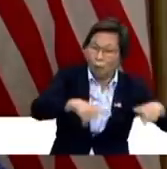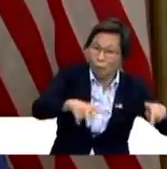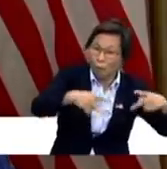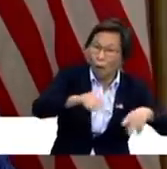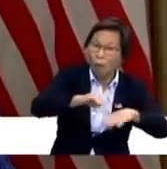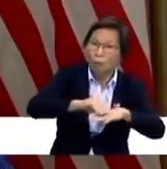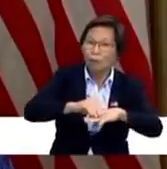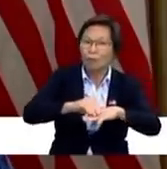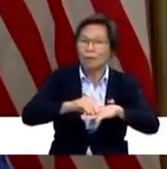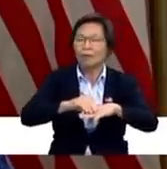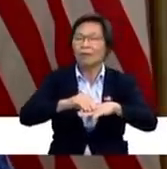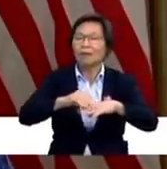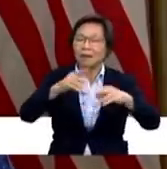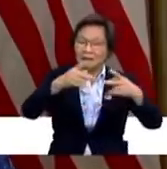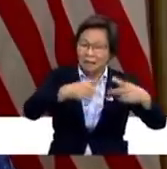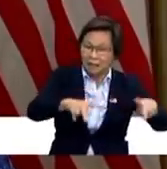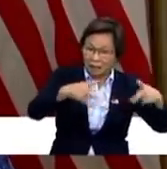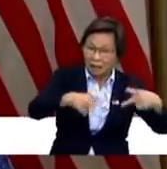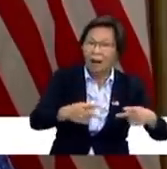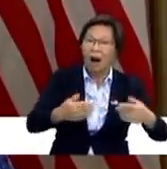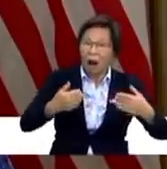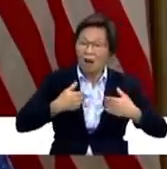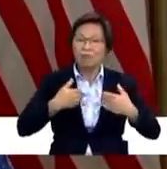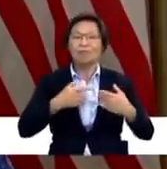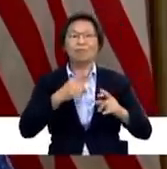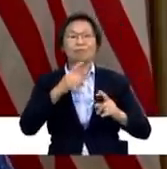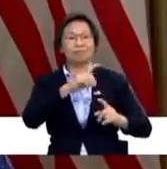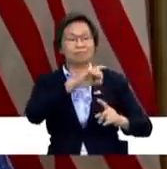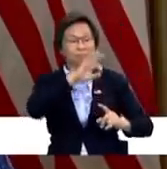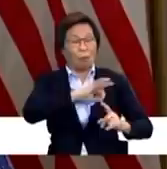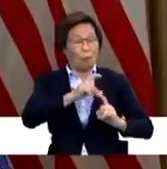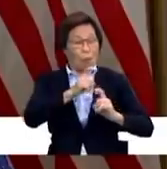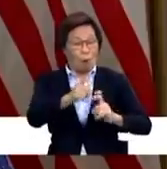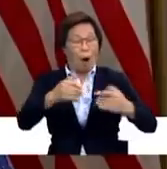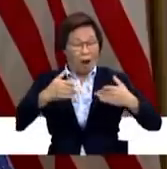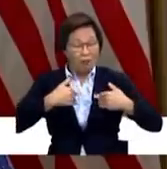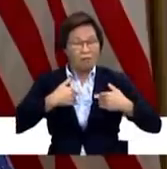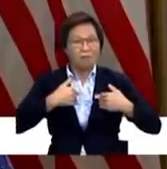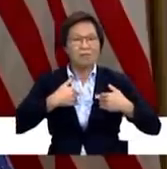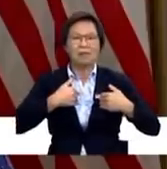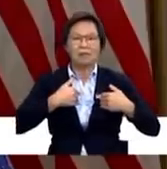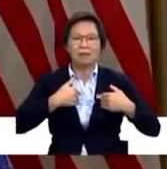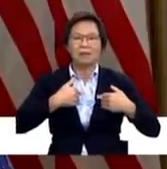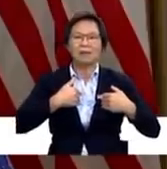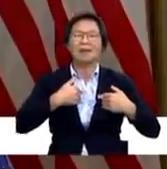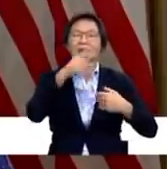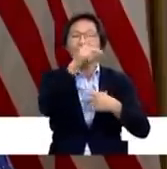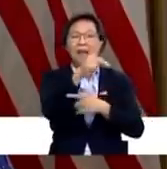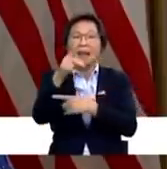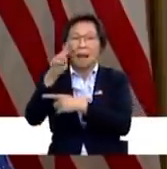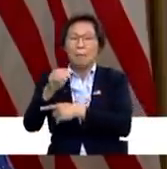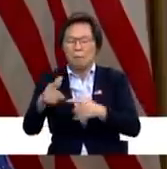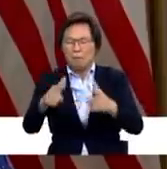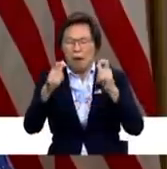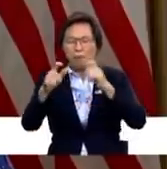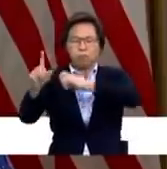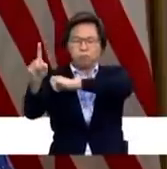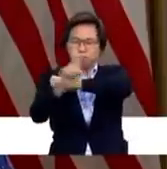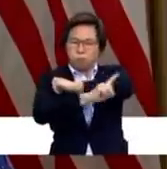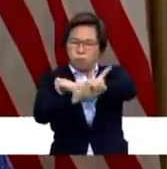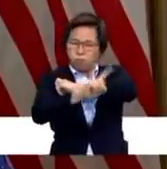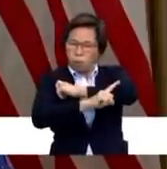menikmati kemudahan kemudahan ini Kementerian Kesehatan genset utamanya akan segera mengambil langkah wajahnya